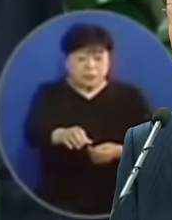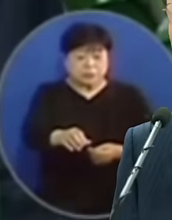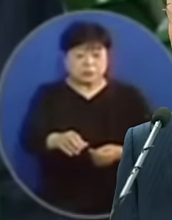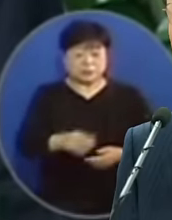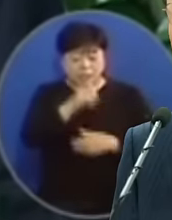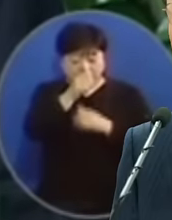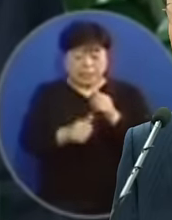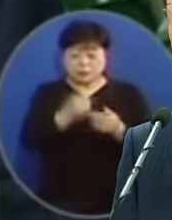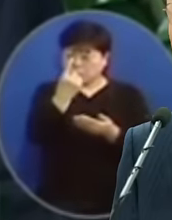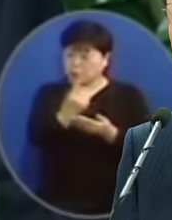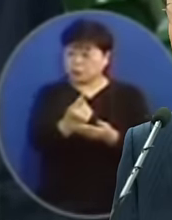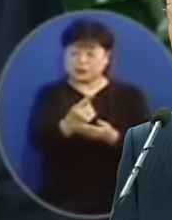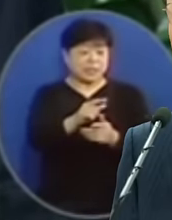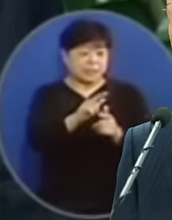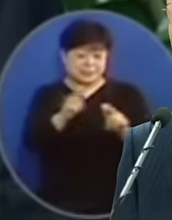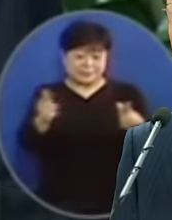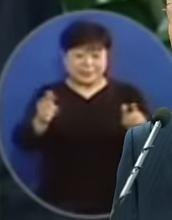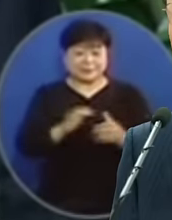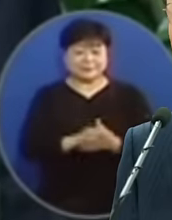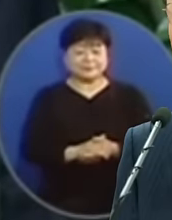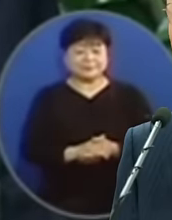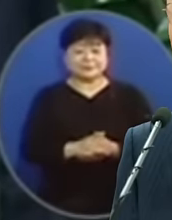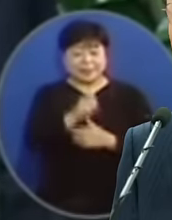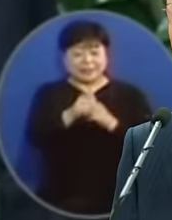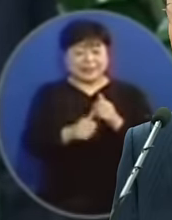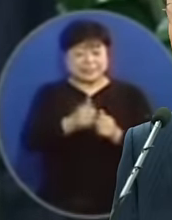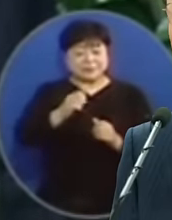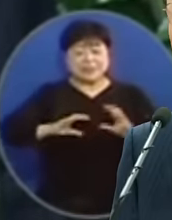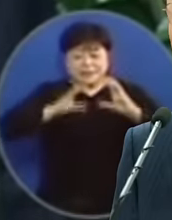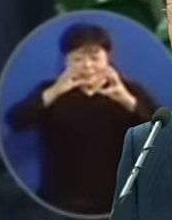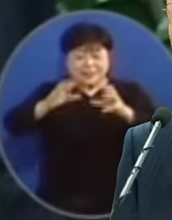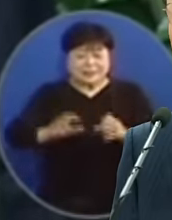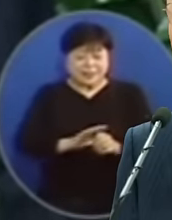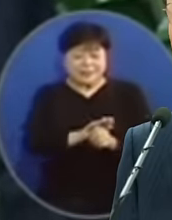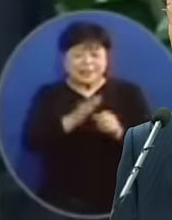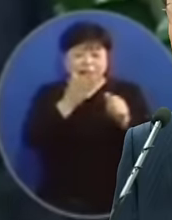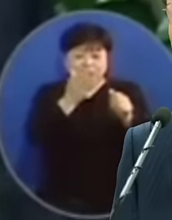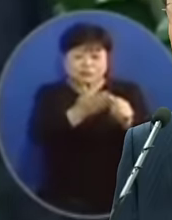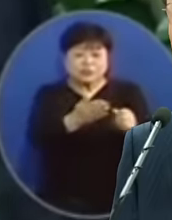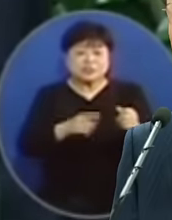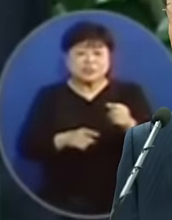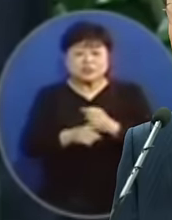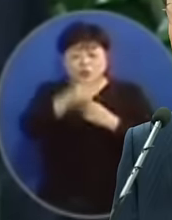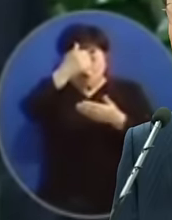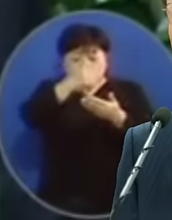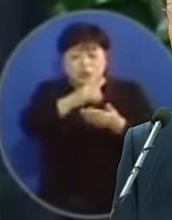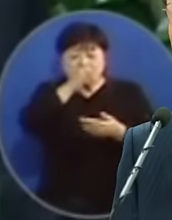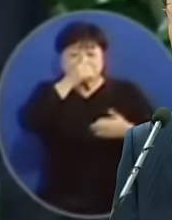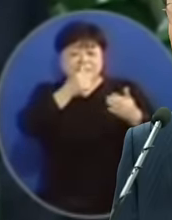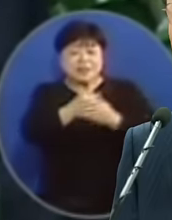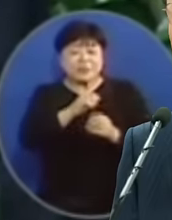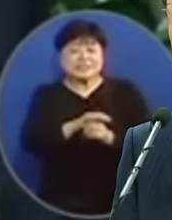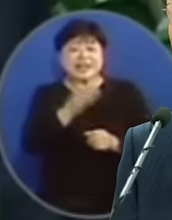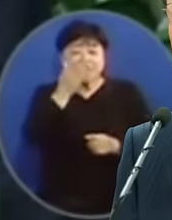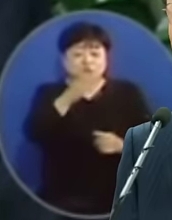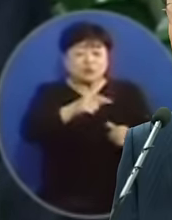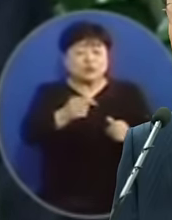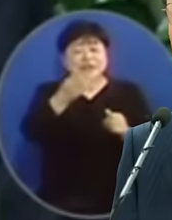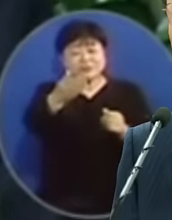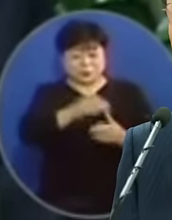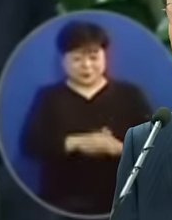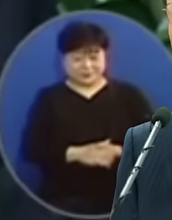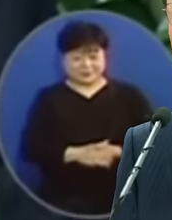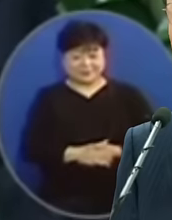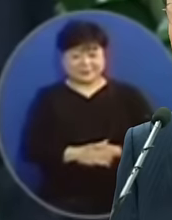하나님이 와 계실 필요가 없는 것입니다. 하나님이 세상을 이처럼 사랑한 것은 죄인이 있기 때문에 사랑해서 구원하려는